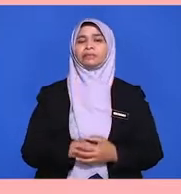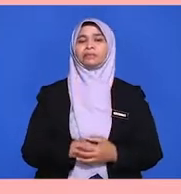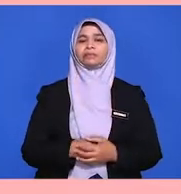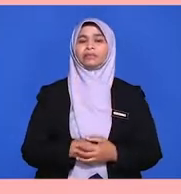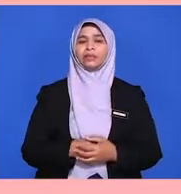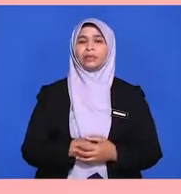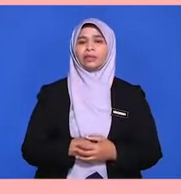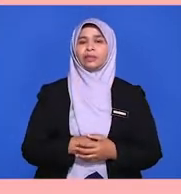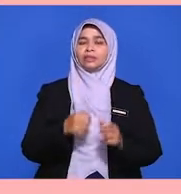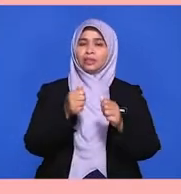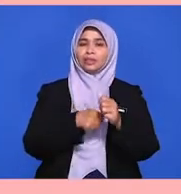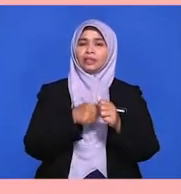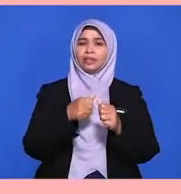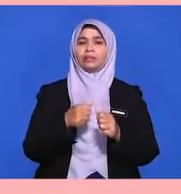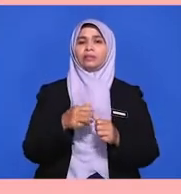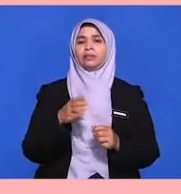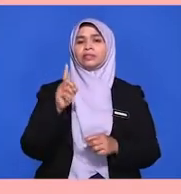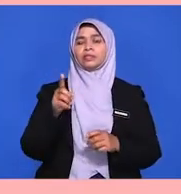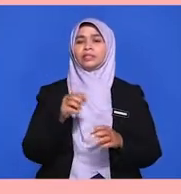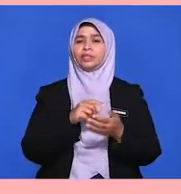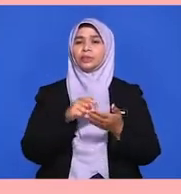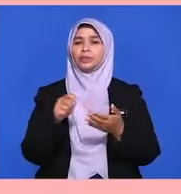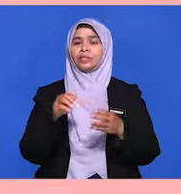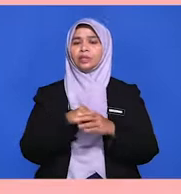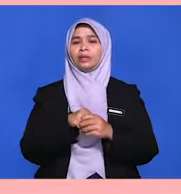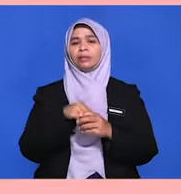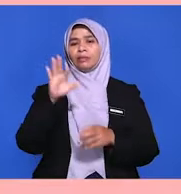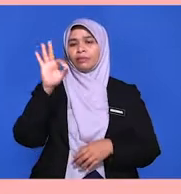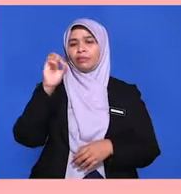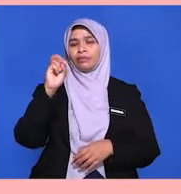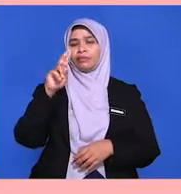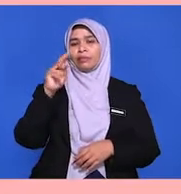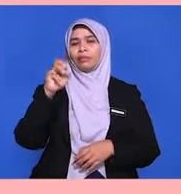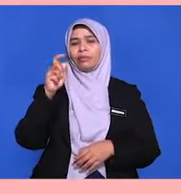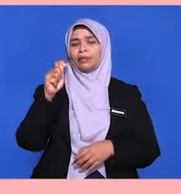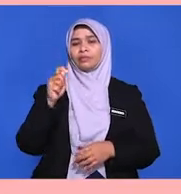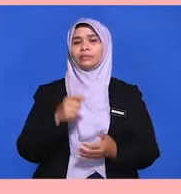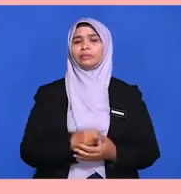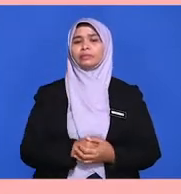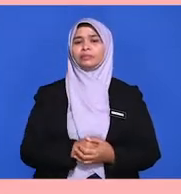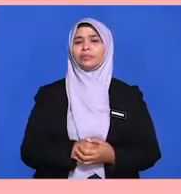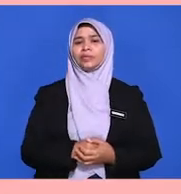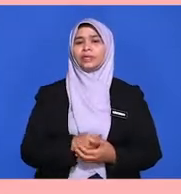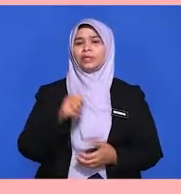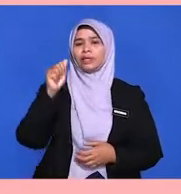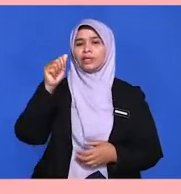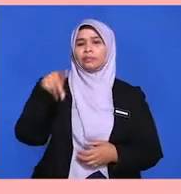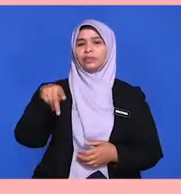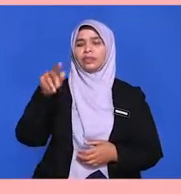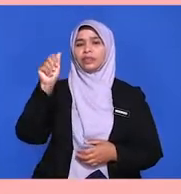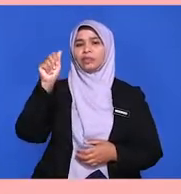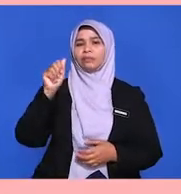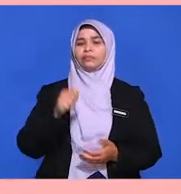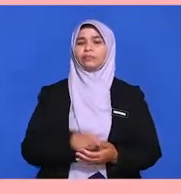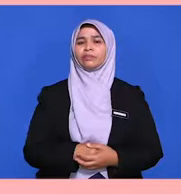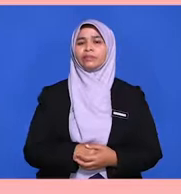tersebut perlu ditulis dalam format yang telah ditetapkan, iaitu format APA,